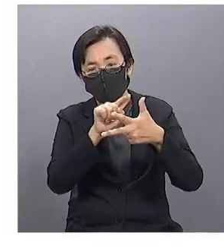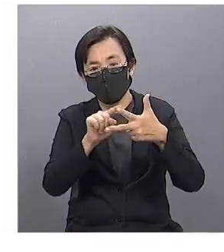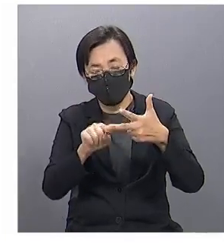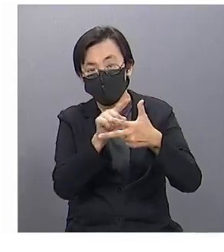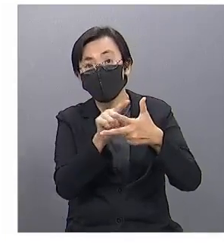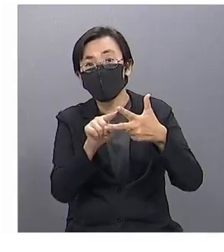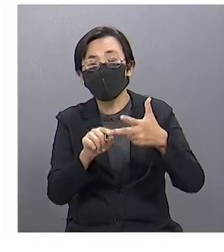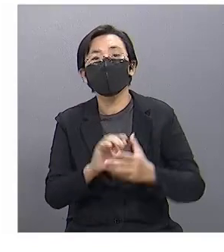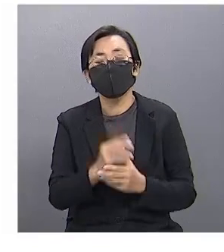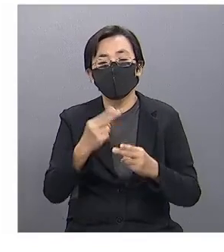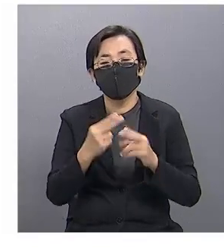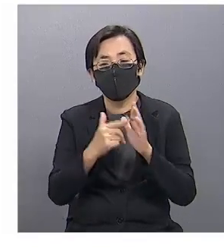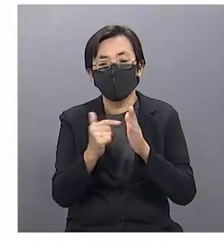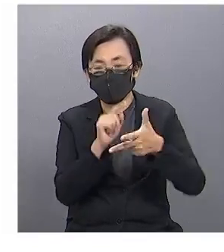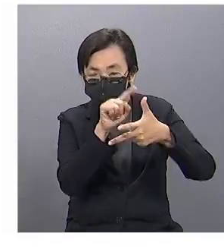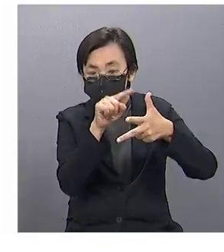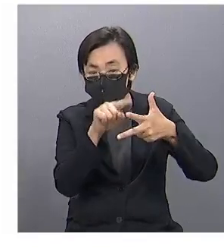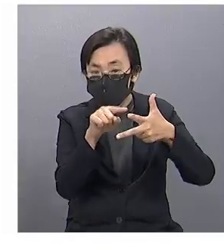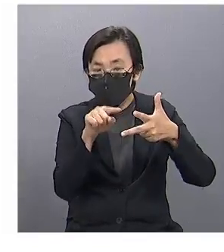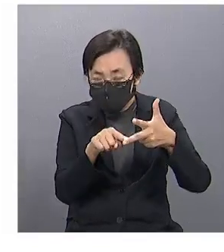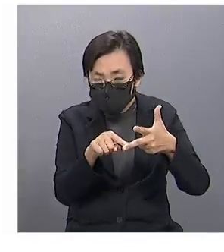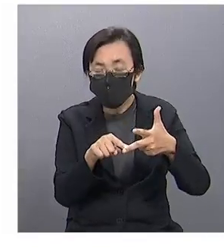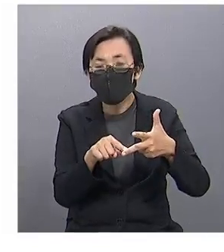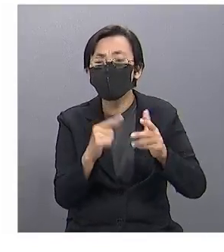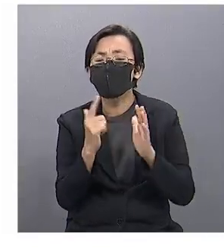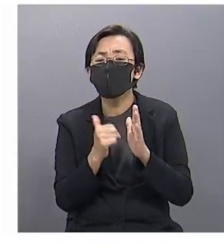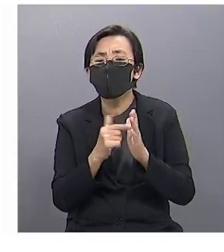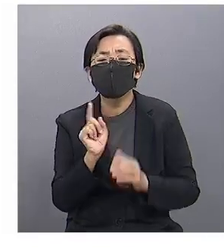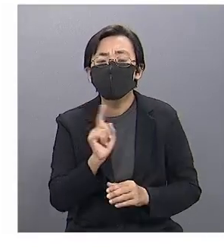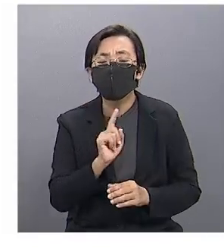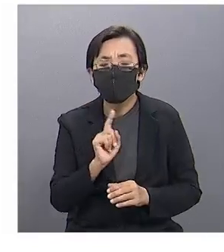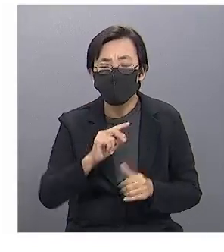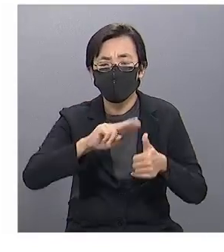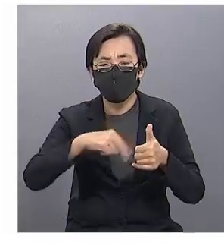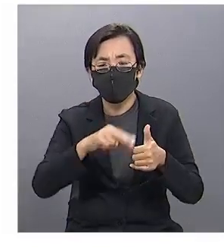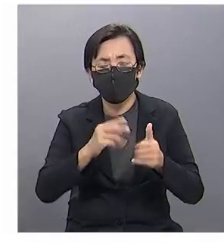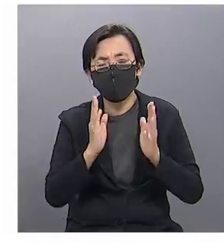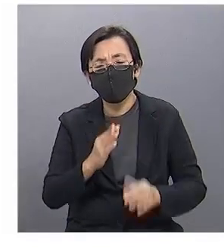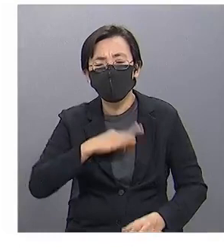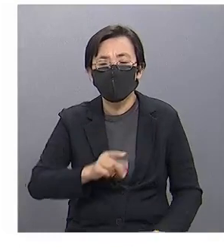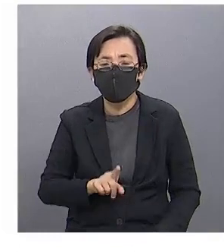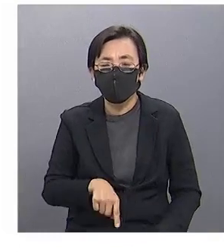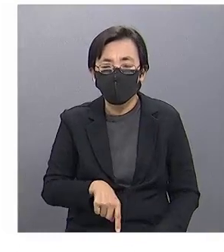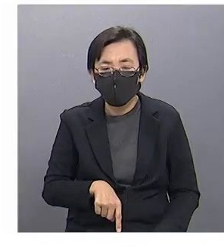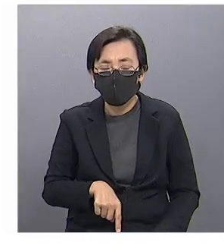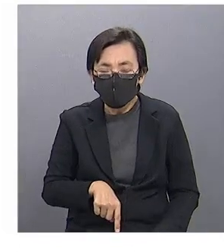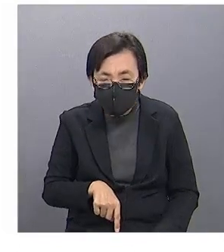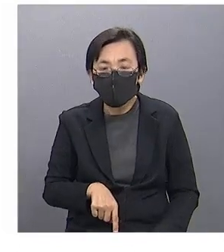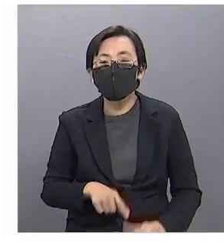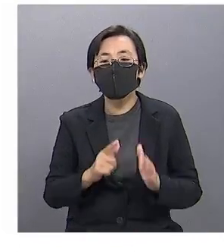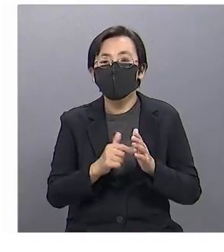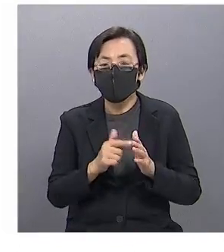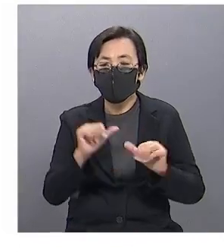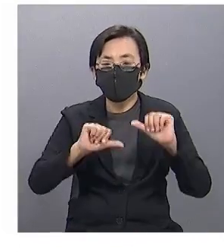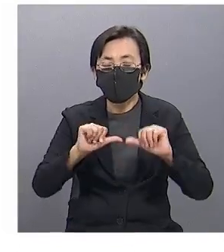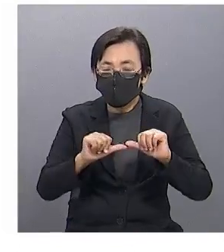า3กลุ่มนี้ค่ะก็เป็นยาที่ใช้ในการรักษาอาการหย่อนยานสมรรถภาพทางเพศนะคะจากการทดสอบ